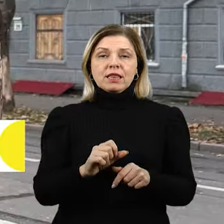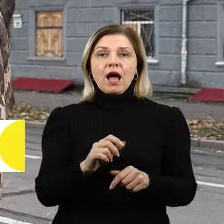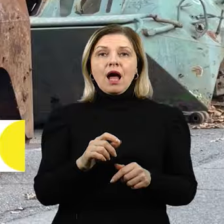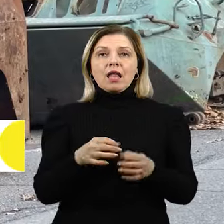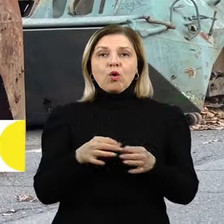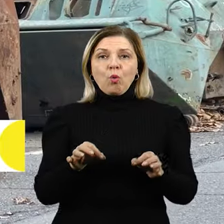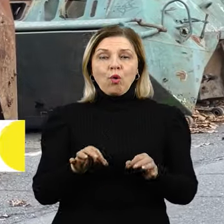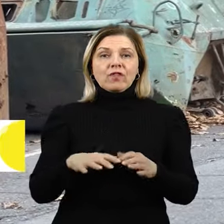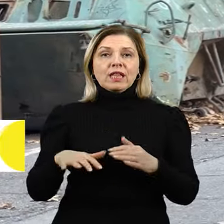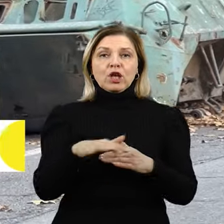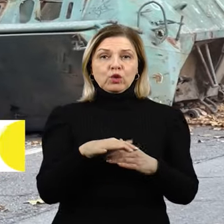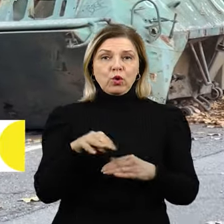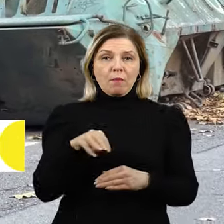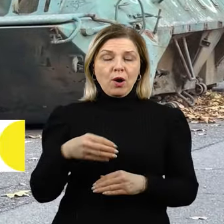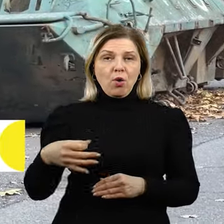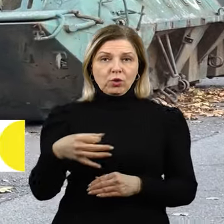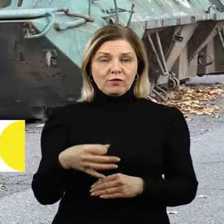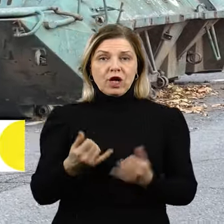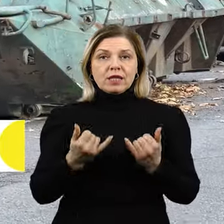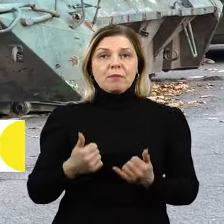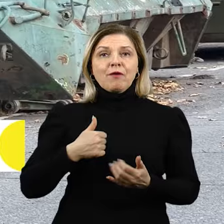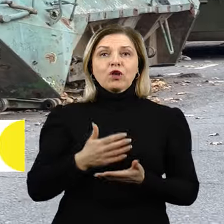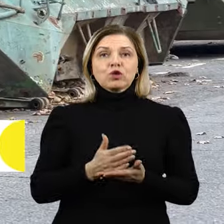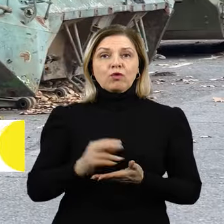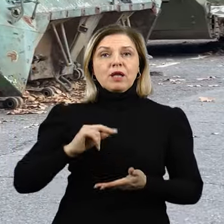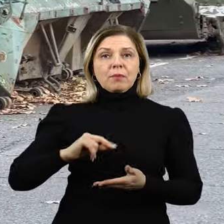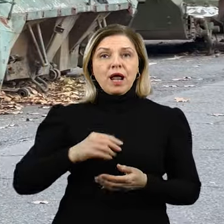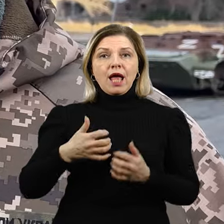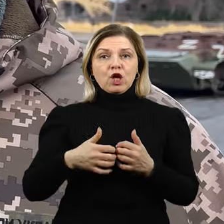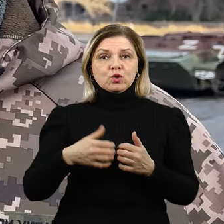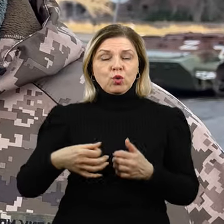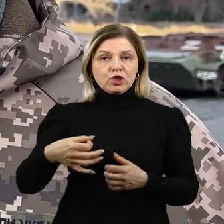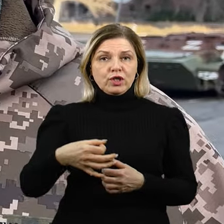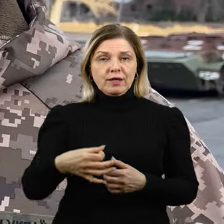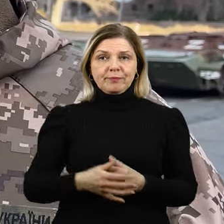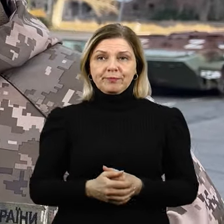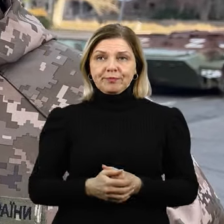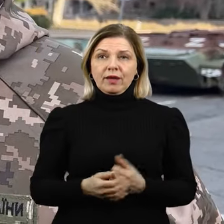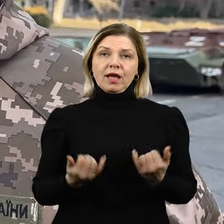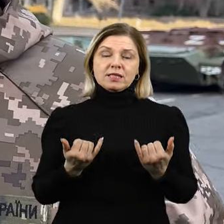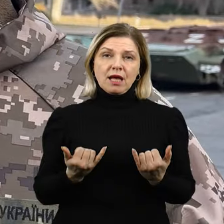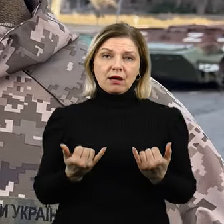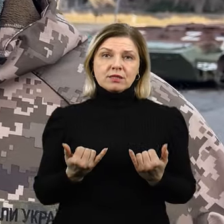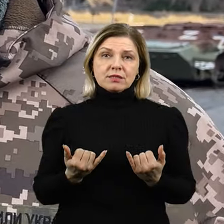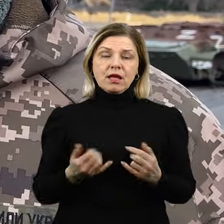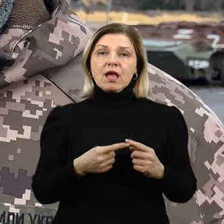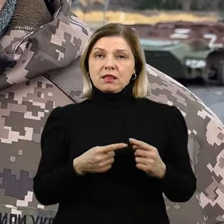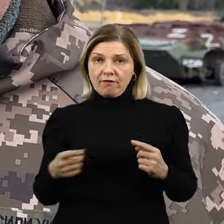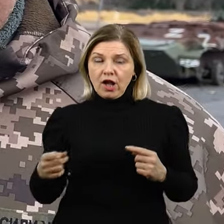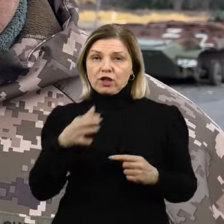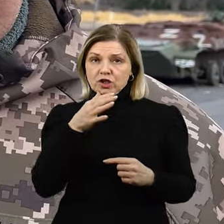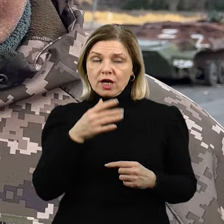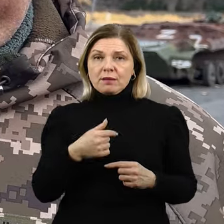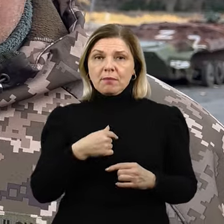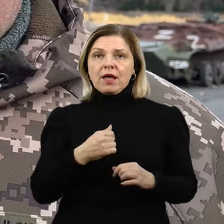говорить Володимир Лисюк. Тепер військовослужбовець працює на Херсонщині. Зараз, ось уже, ну, тривалий час, ми тримаємо правий